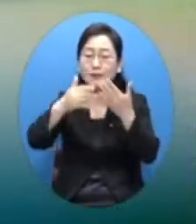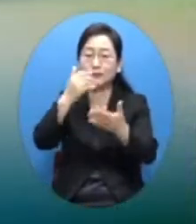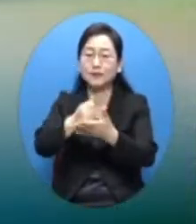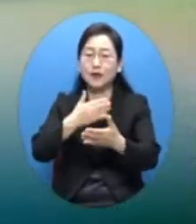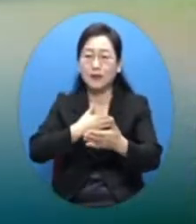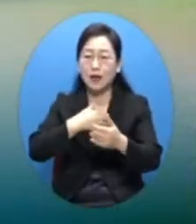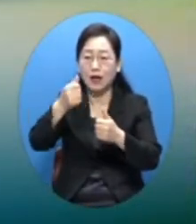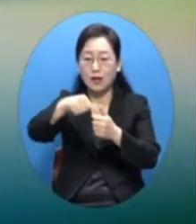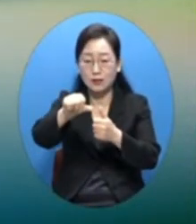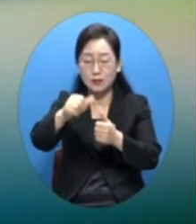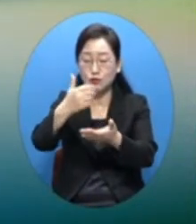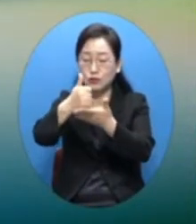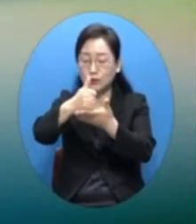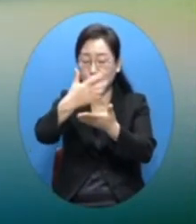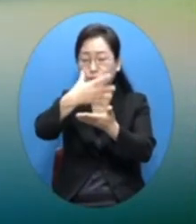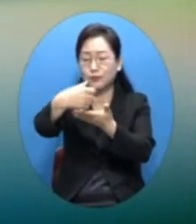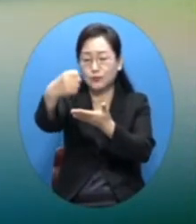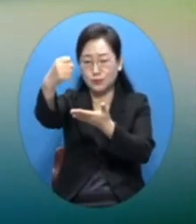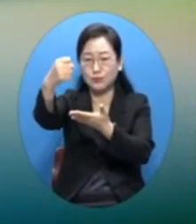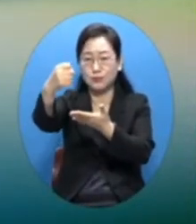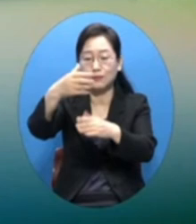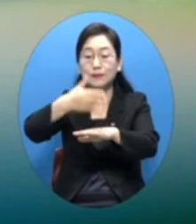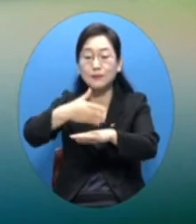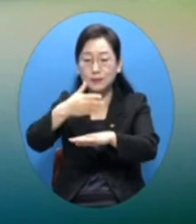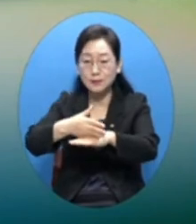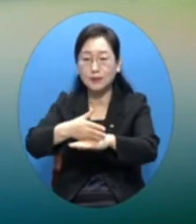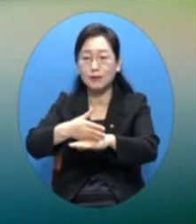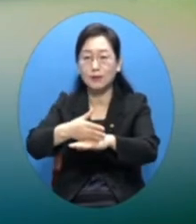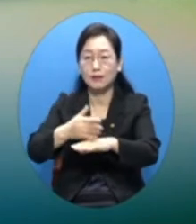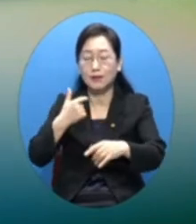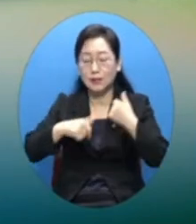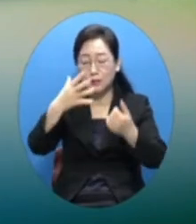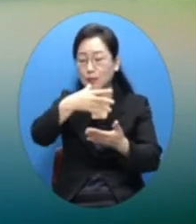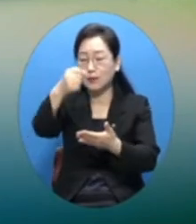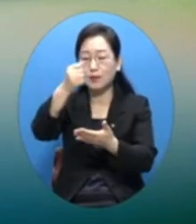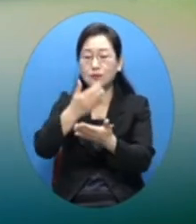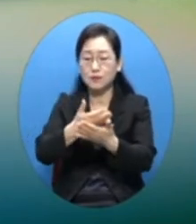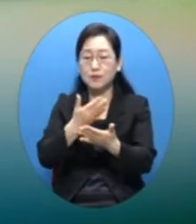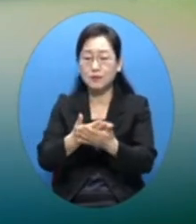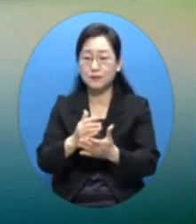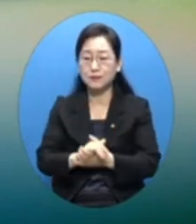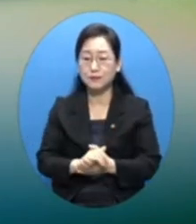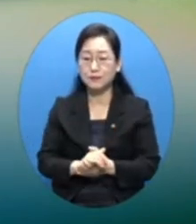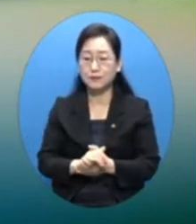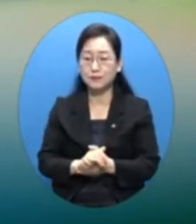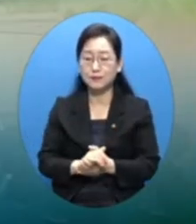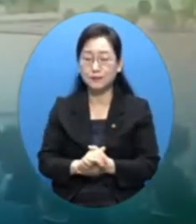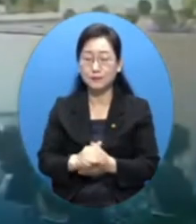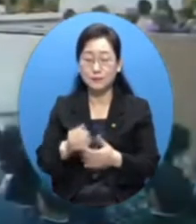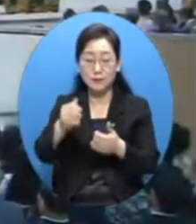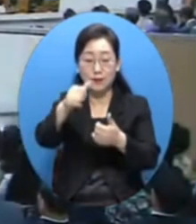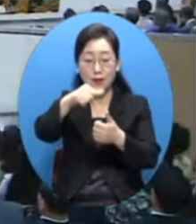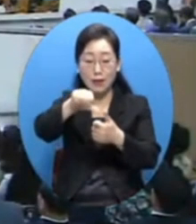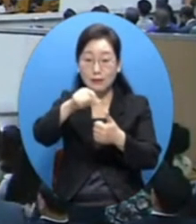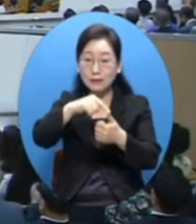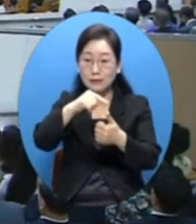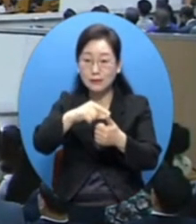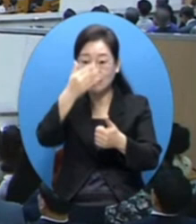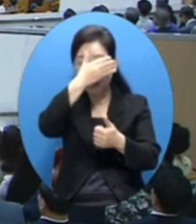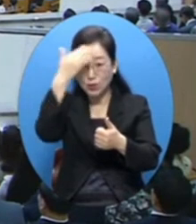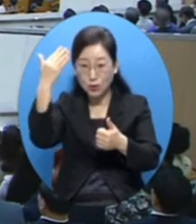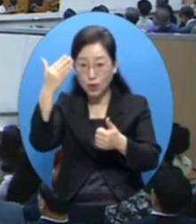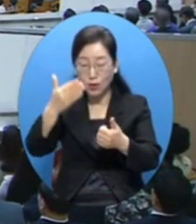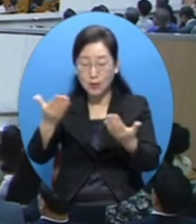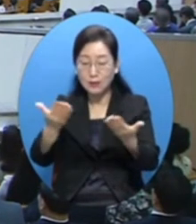아들 태원이를 주님의 품으로 인도하심에 감사를 드립니다. 기쁘게 받아 주시옵소서. 그 아들이 청년 사역을 하면서